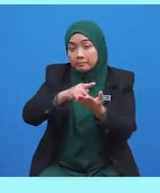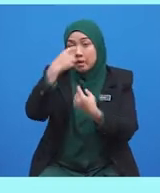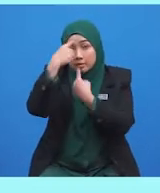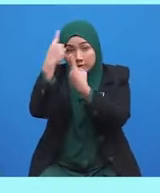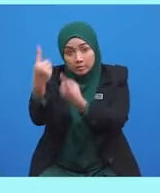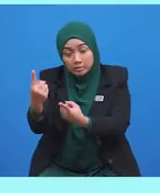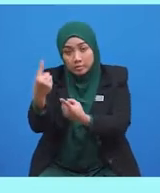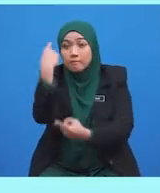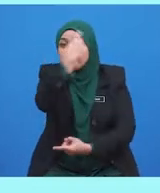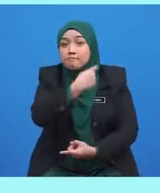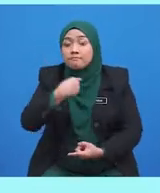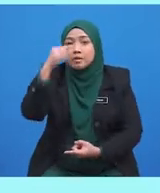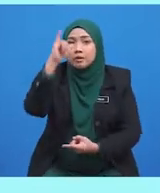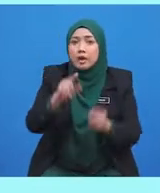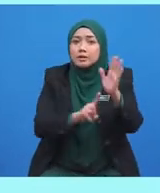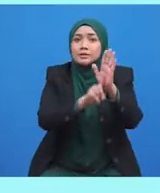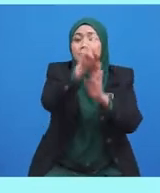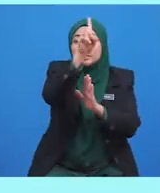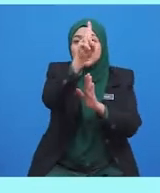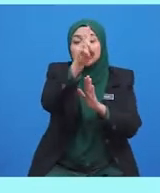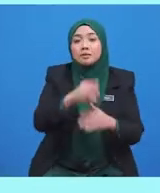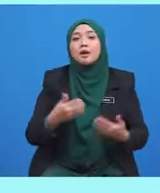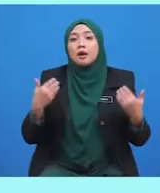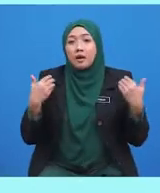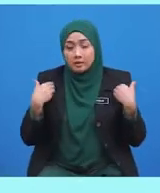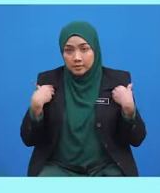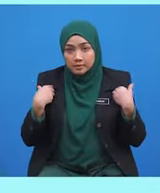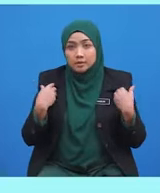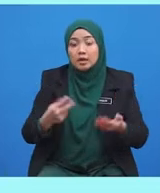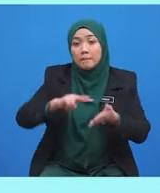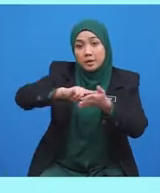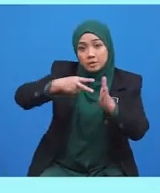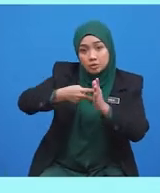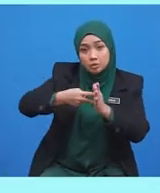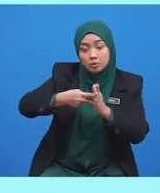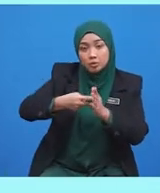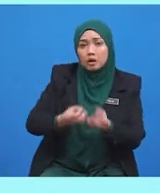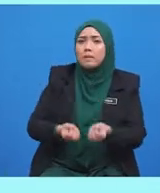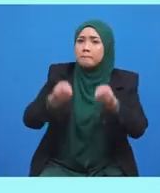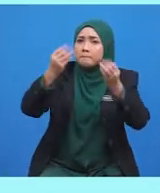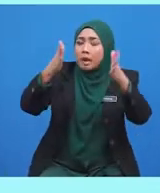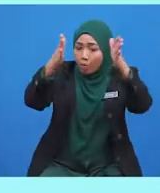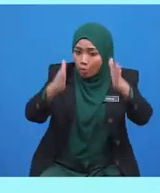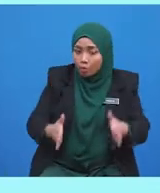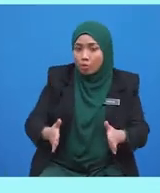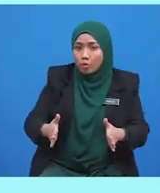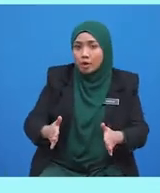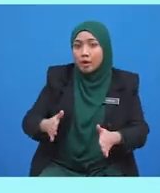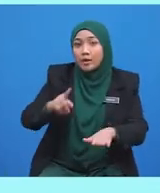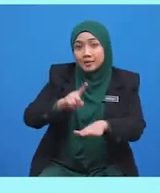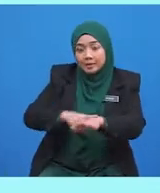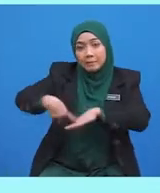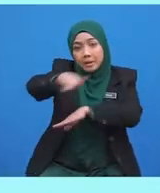data yang paling tinggi. Bermaksud, ramai orang di padang permainan suka